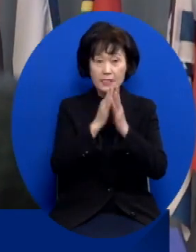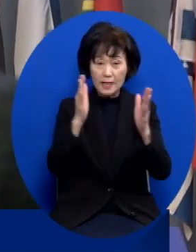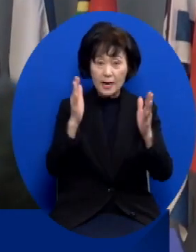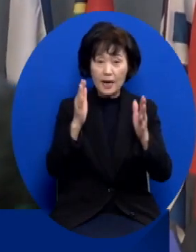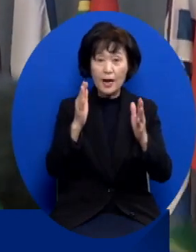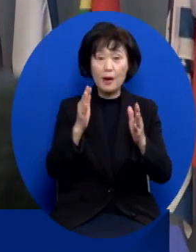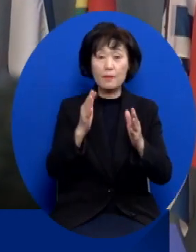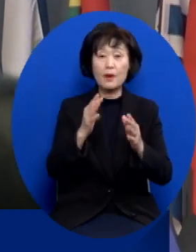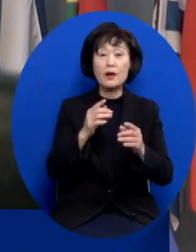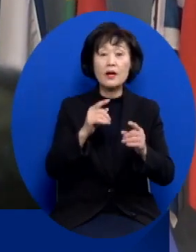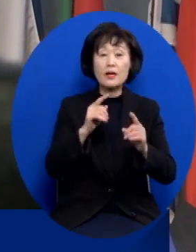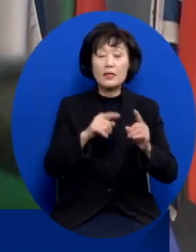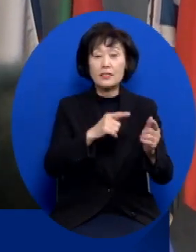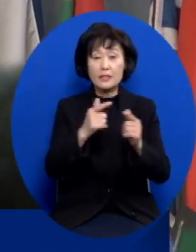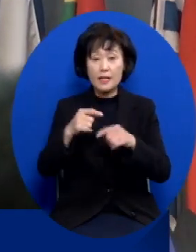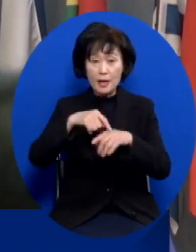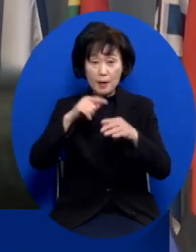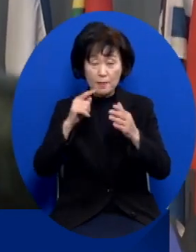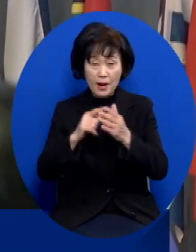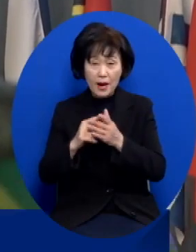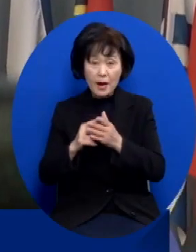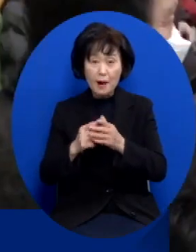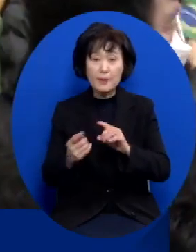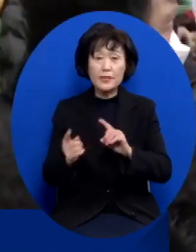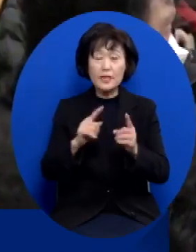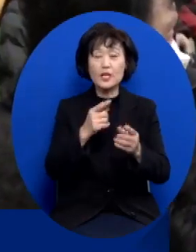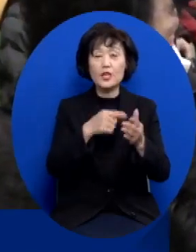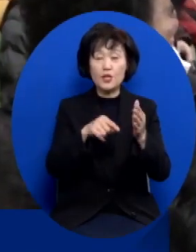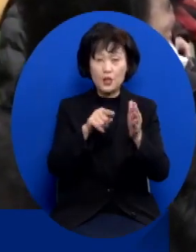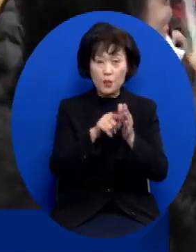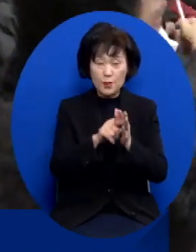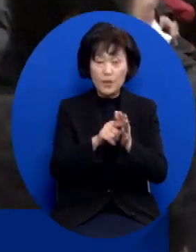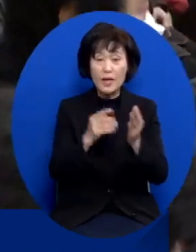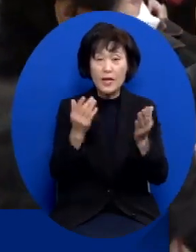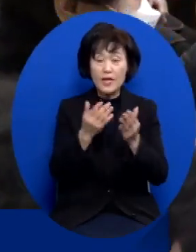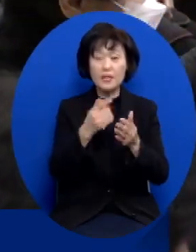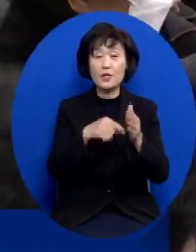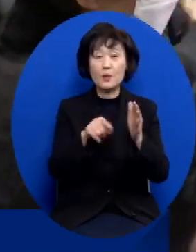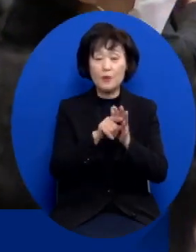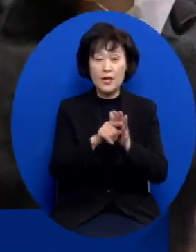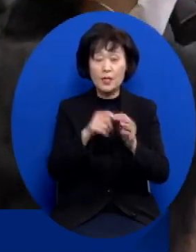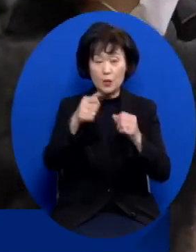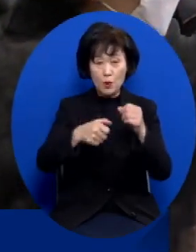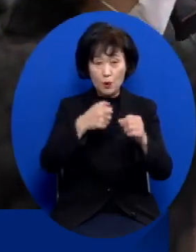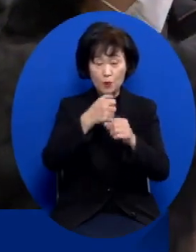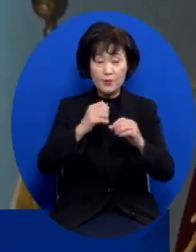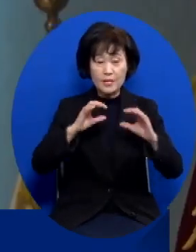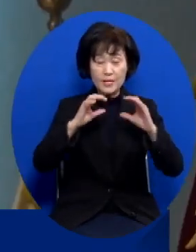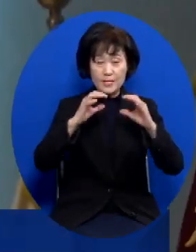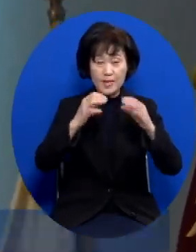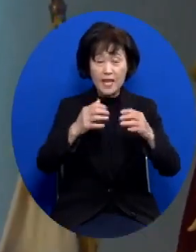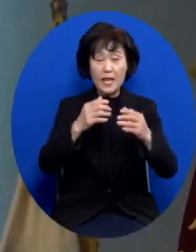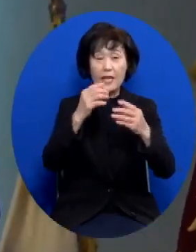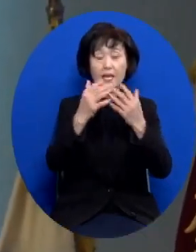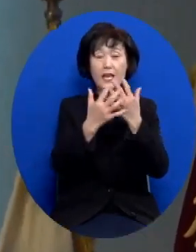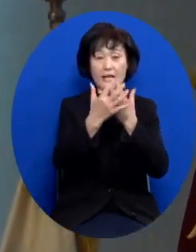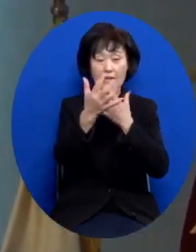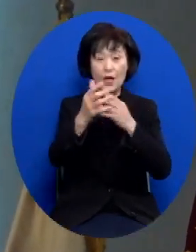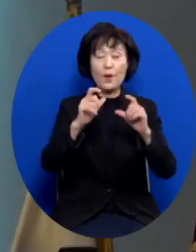경각심을 불어넣는 그런 일을 하기 위해서 창립 50주년 기념 세계대회 선포식을 한 것입니다.